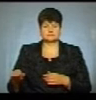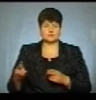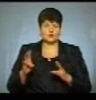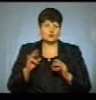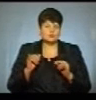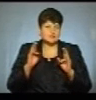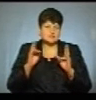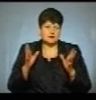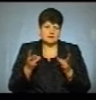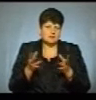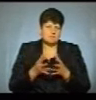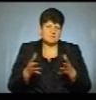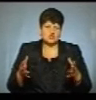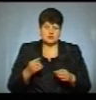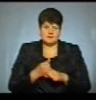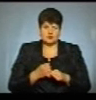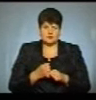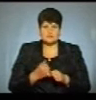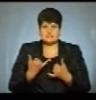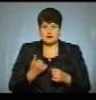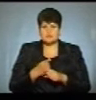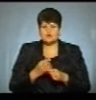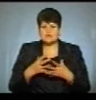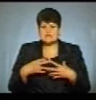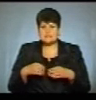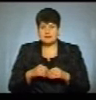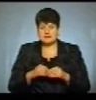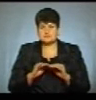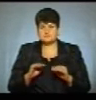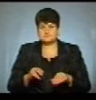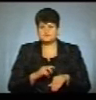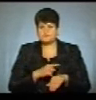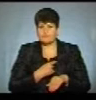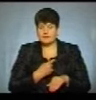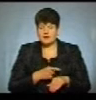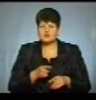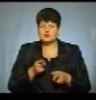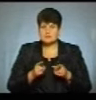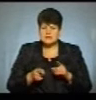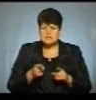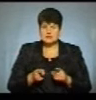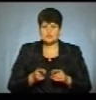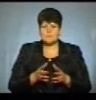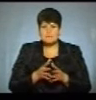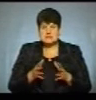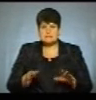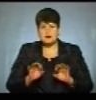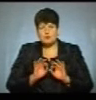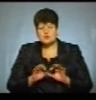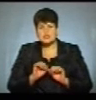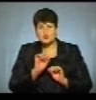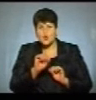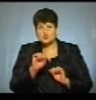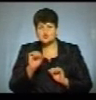треба працювати більше. Ми зараз працюємо з сімейною ланкою, з педіатрами, з сімейними лікарями для того, щоб дійсно максимально пояснити,